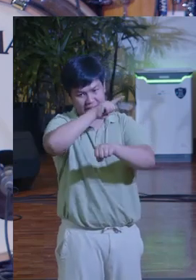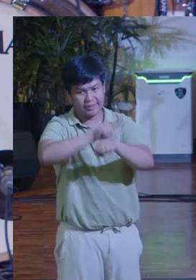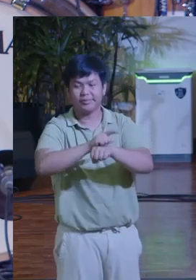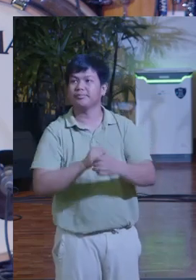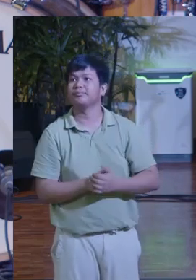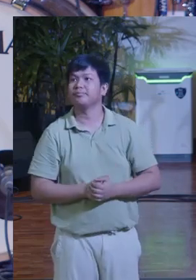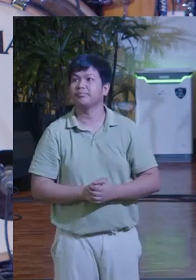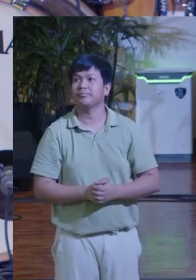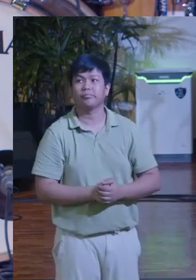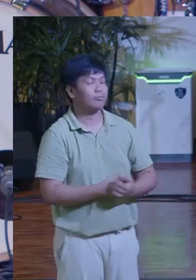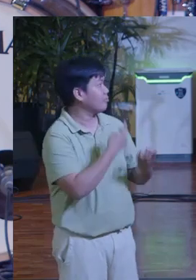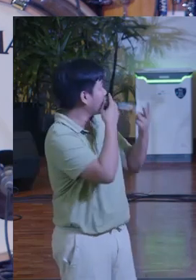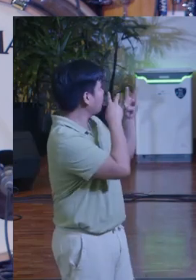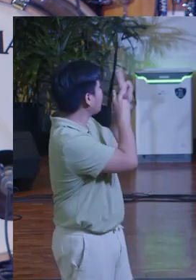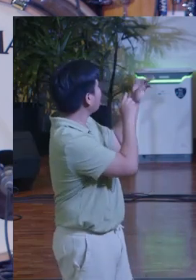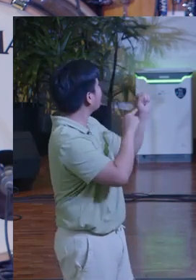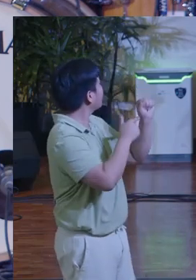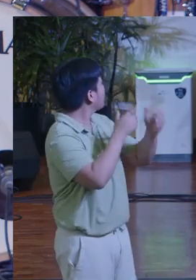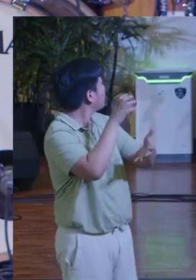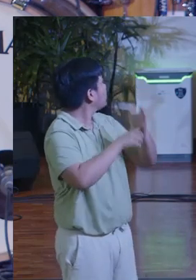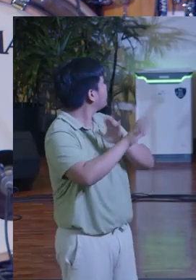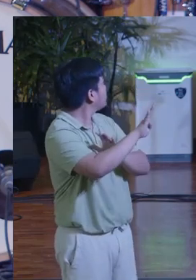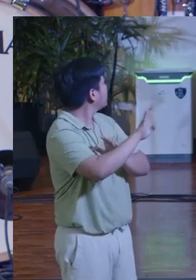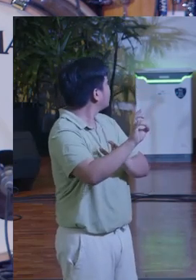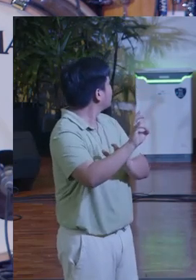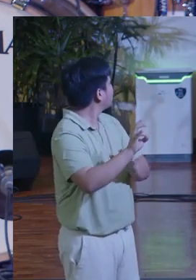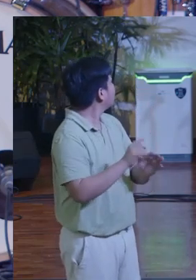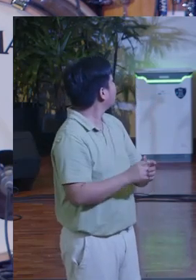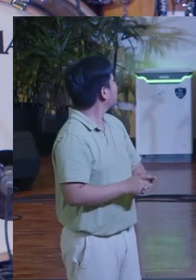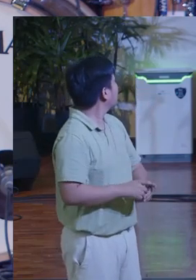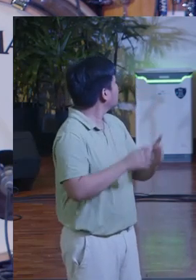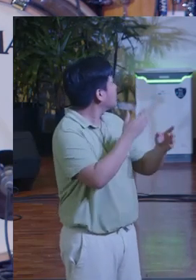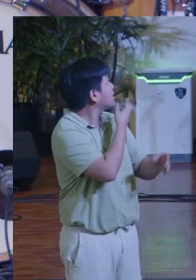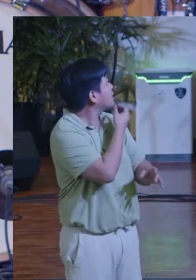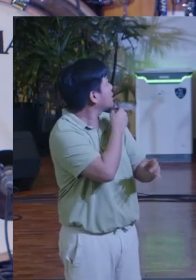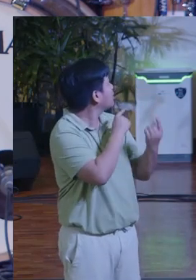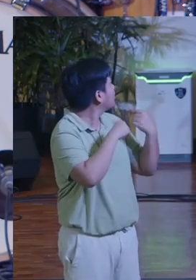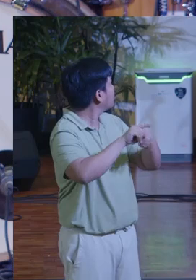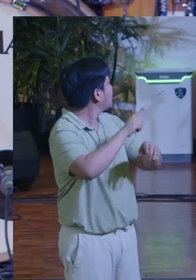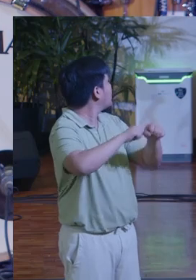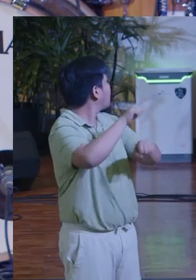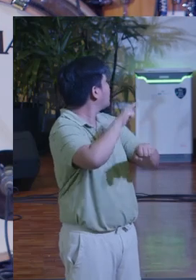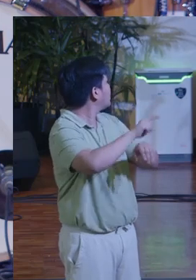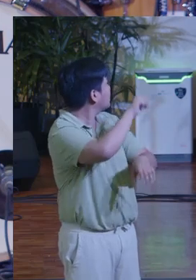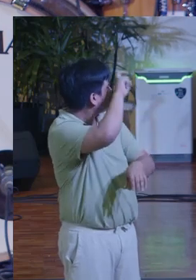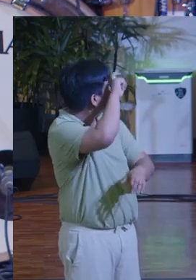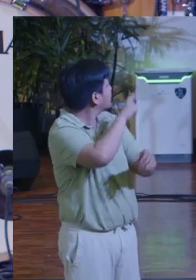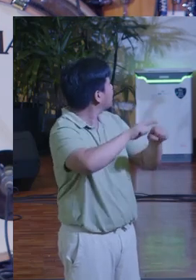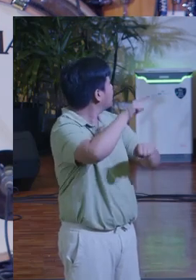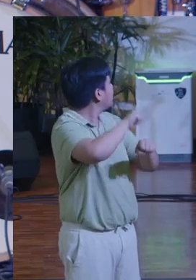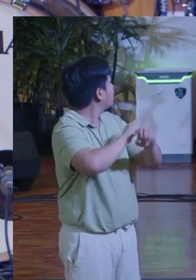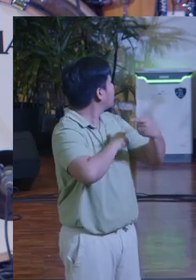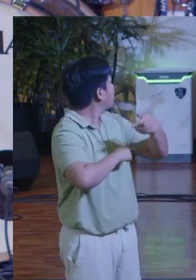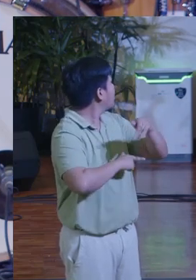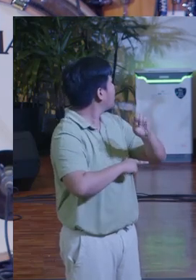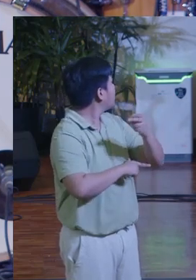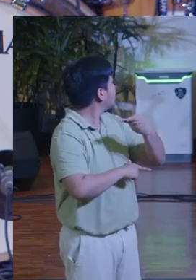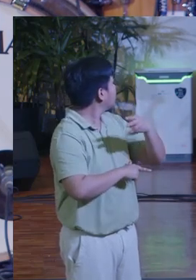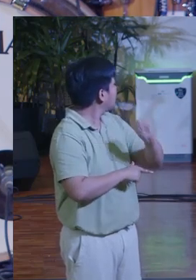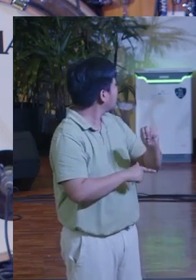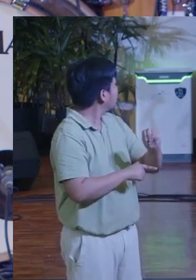Egypt, in the land of Goshen, and they gained possessions in it, and